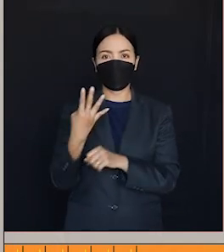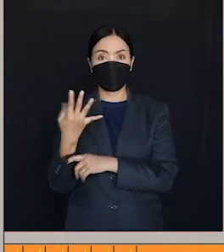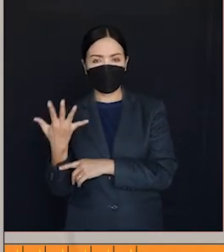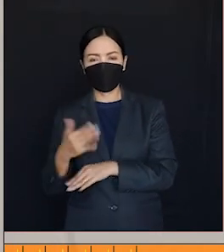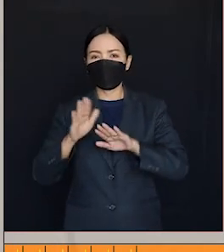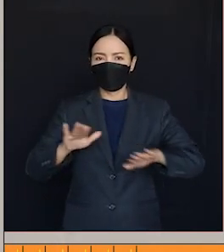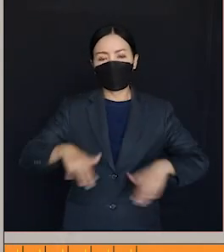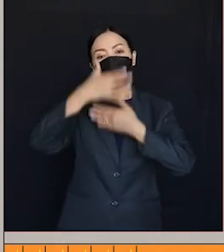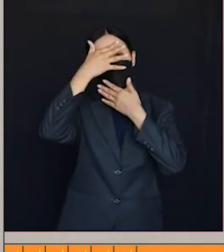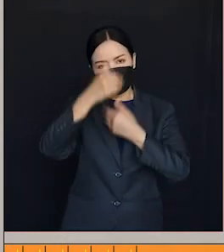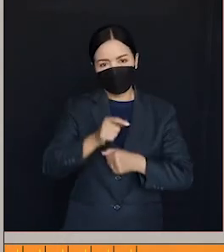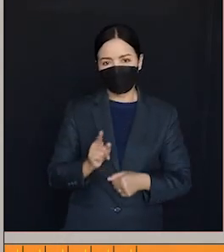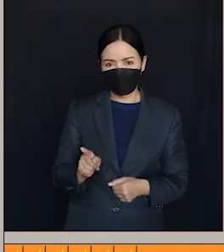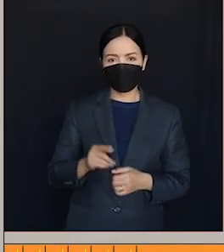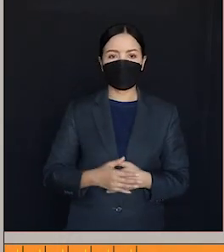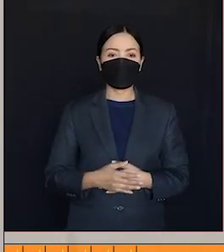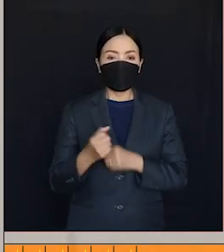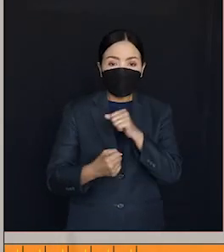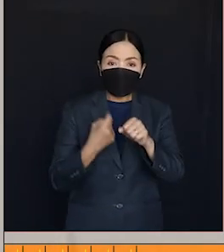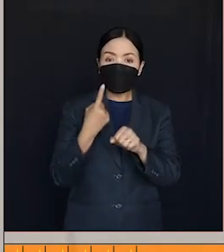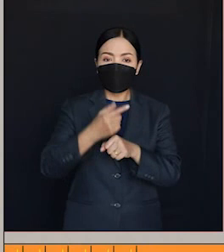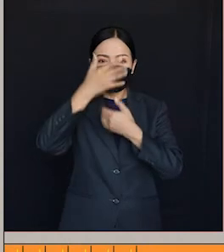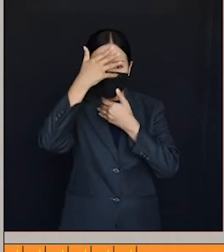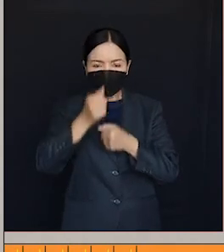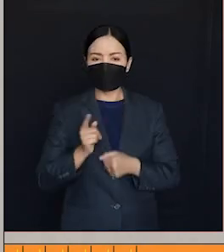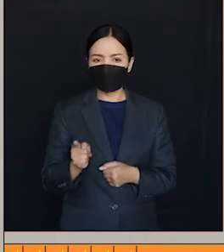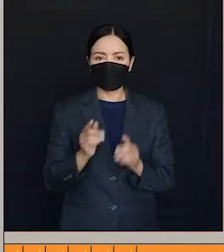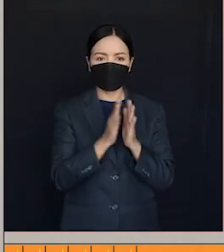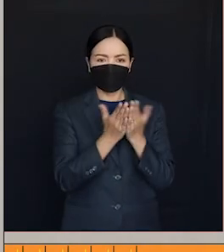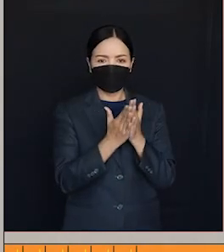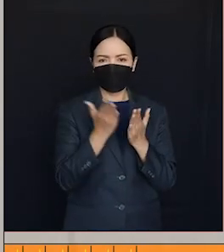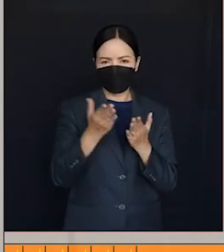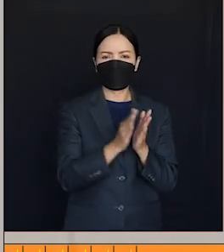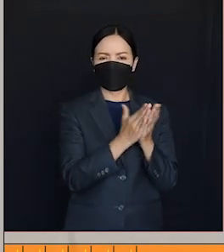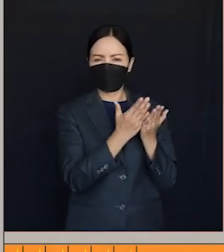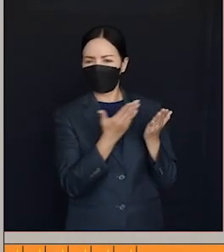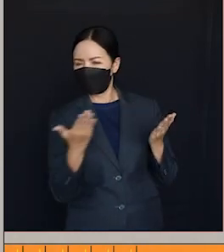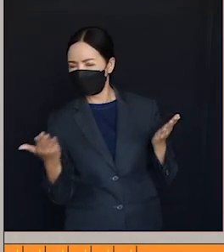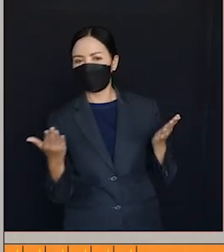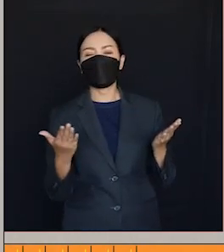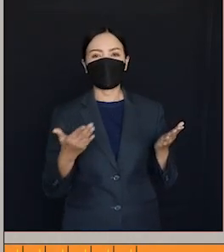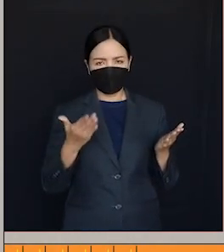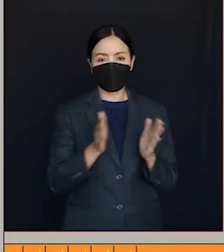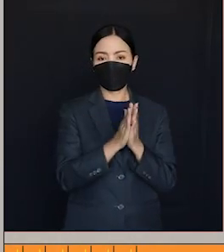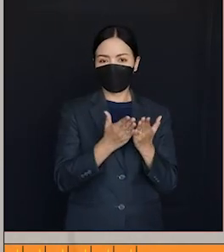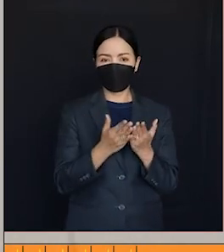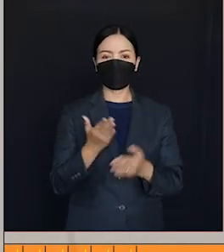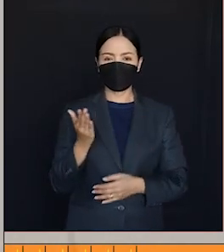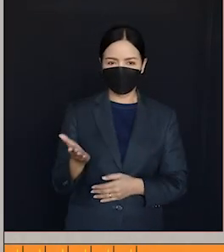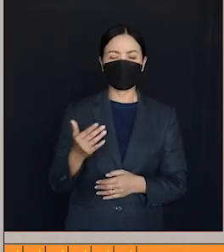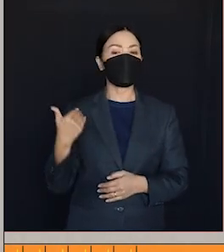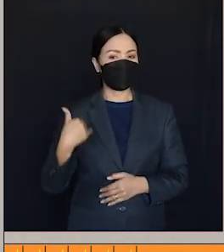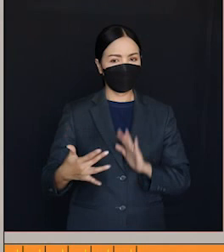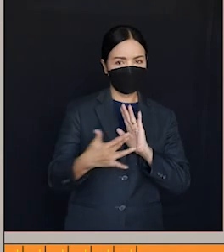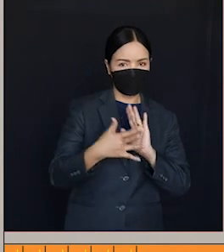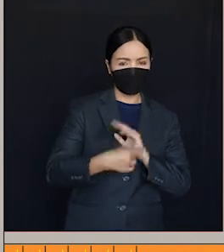ด็กๆสนใจนะคะปีหนึ่งเนี่ยเราก็จะได้หนังสือเยอะนะคะที่จะมาเป็นหนังสือ ePub มี